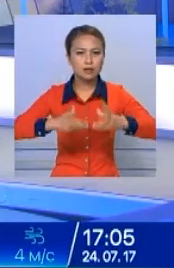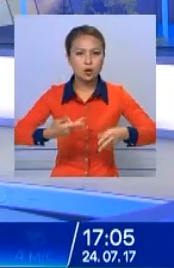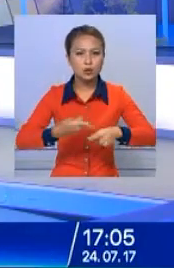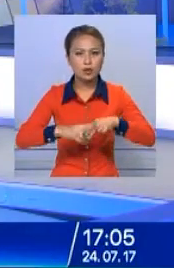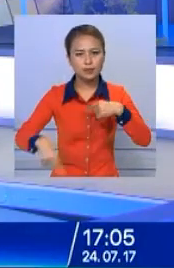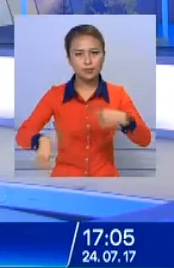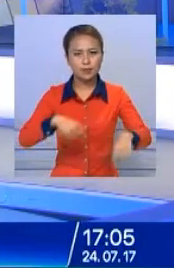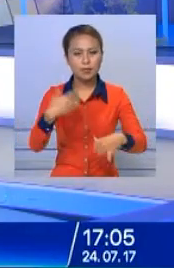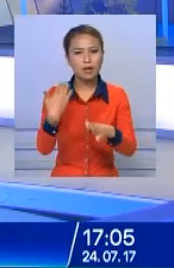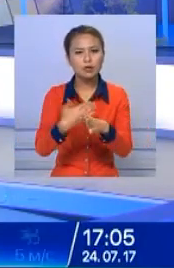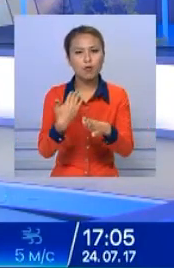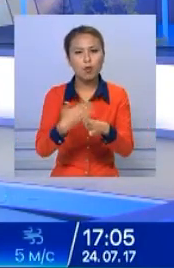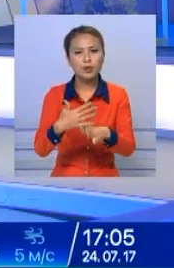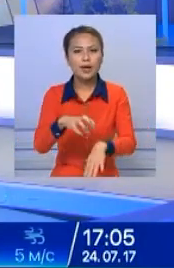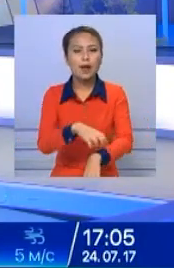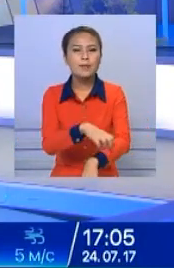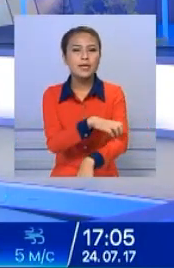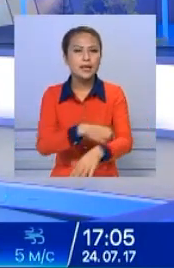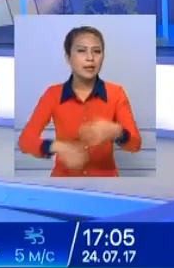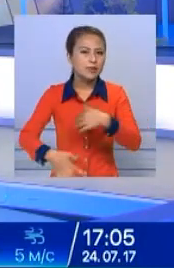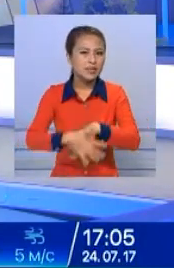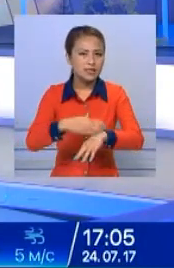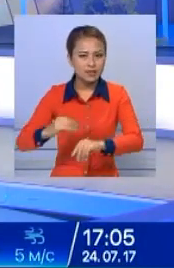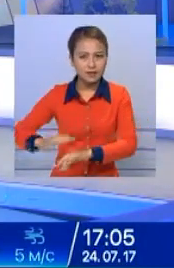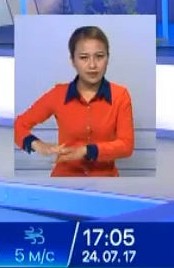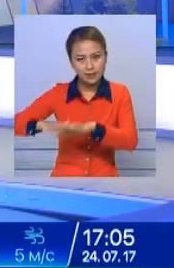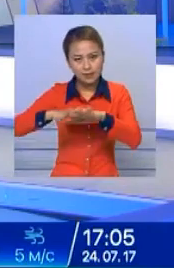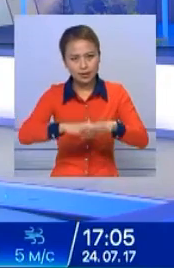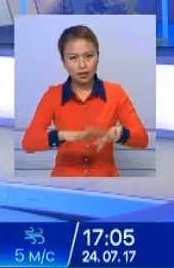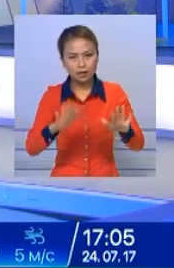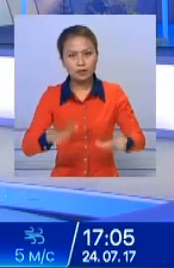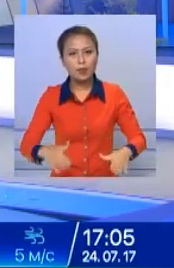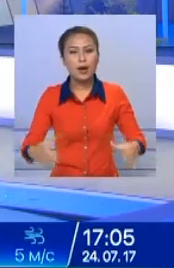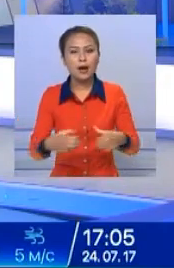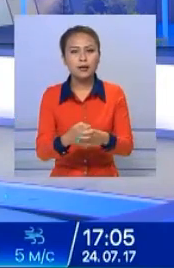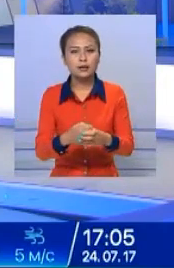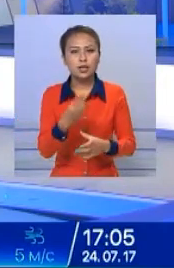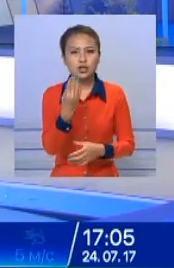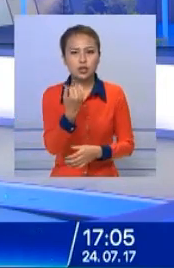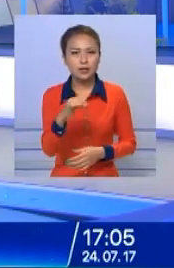саудаға жәрдемдесу бойынша комитеті мен еліміздің инвестициялық ынтымақтастық агенттігі